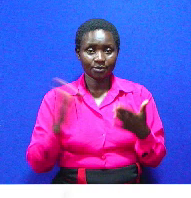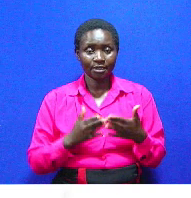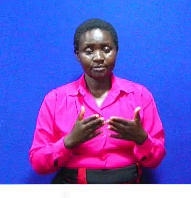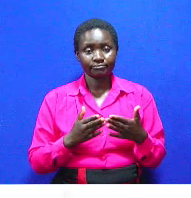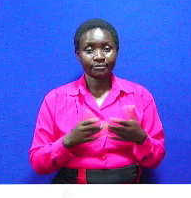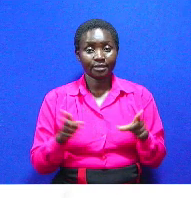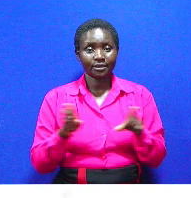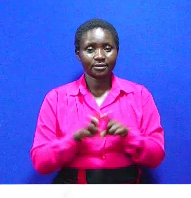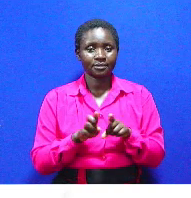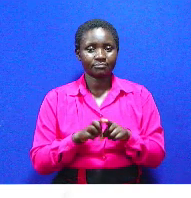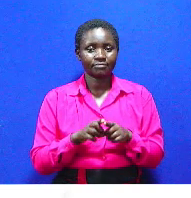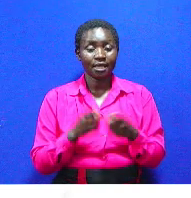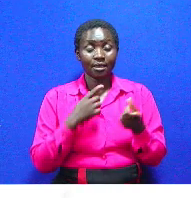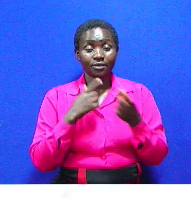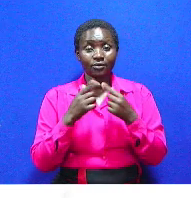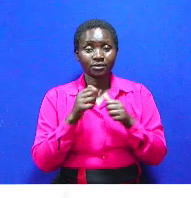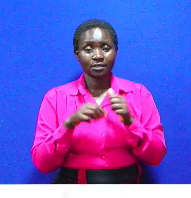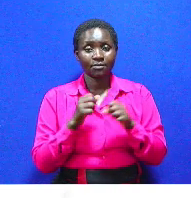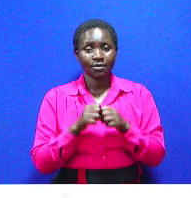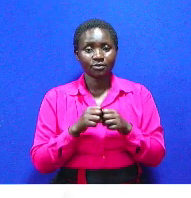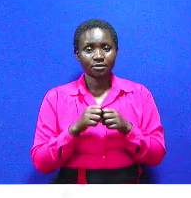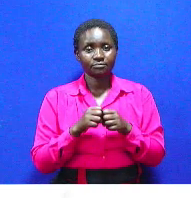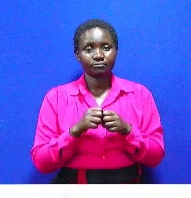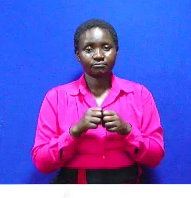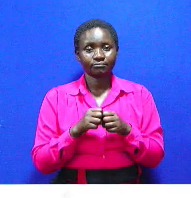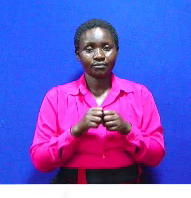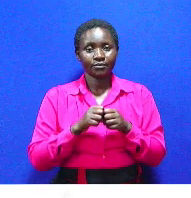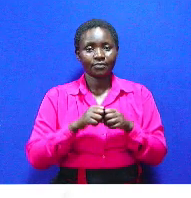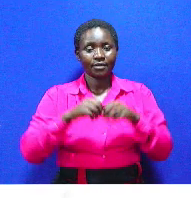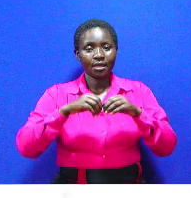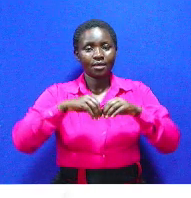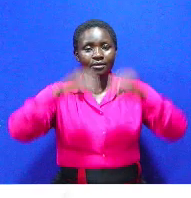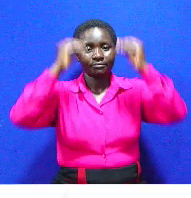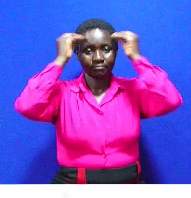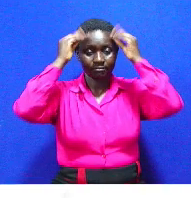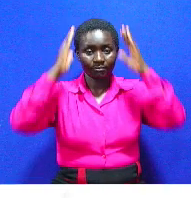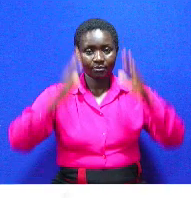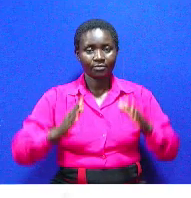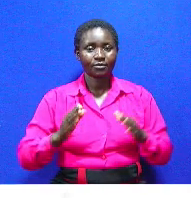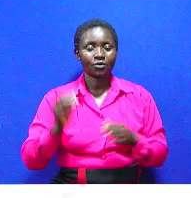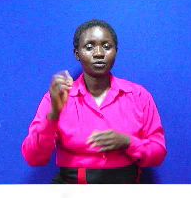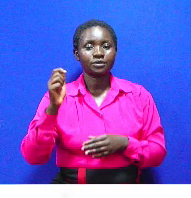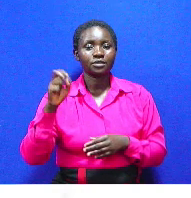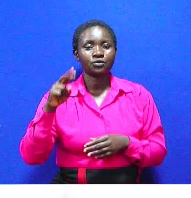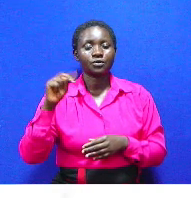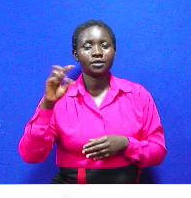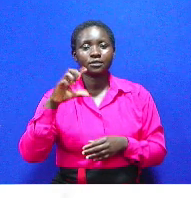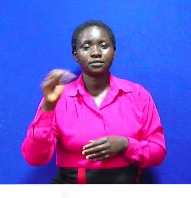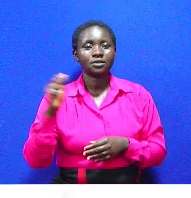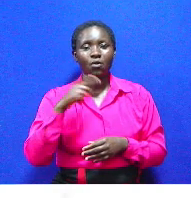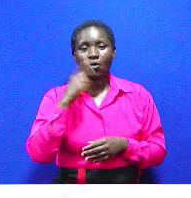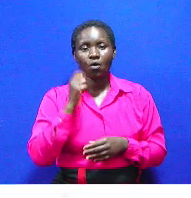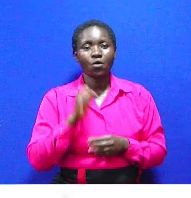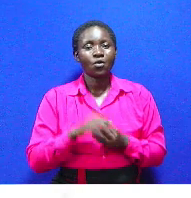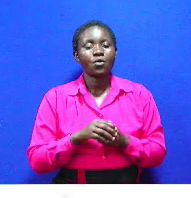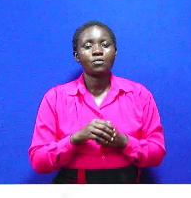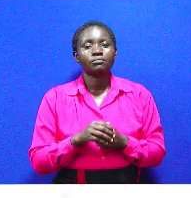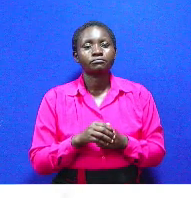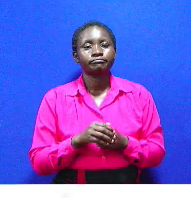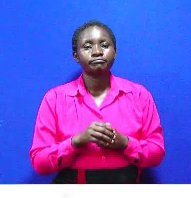libererelio. Okwana omoro kia kurwa ase skuru ya Cardinal Tunga. Oyo boigo oro moro kia